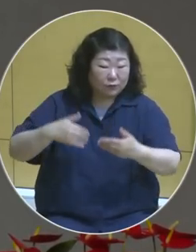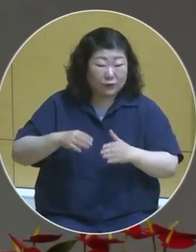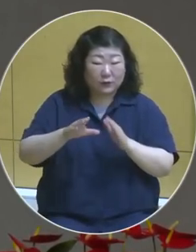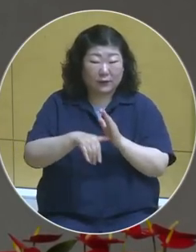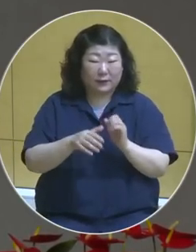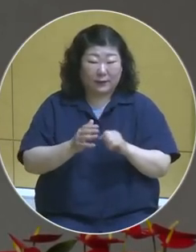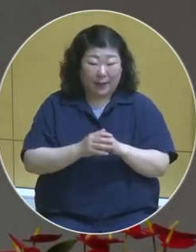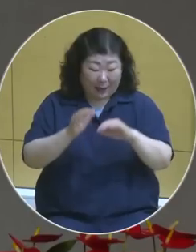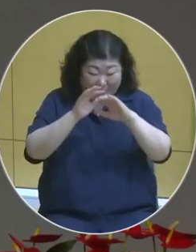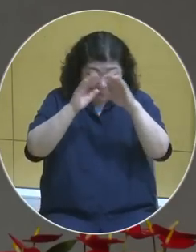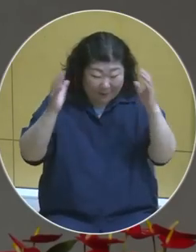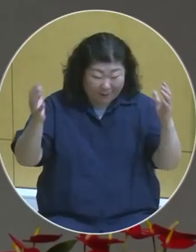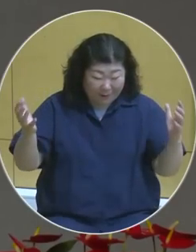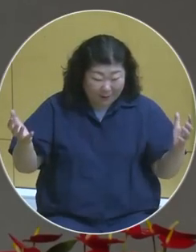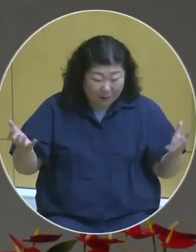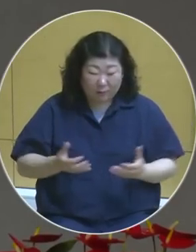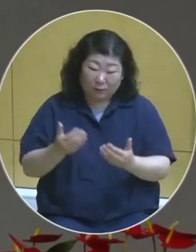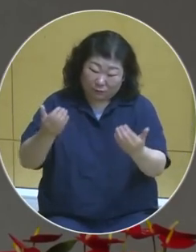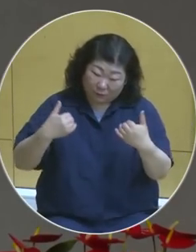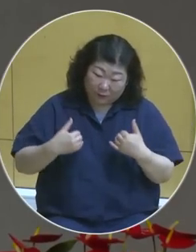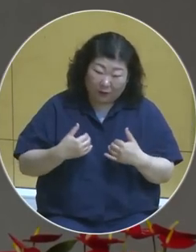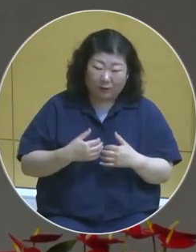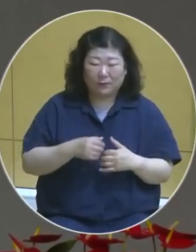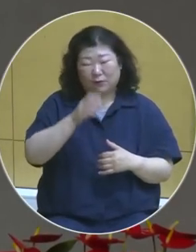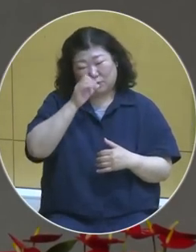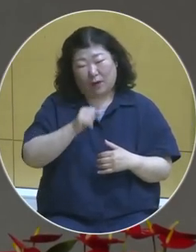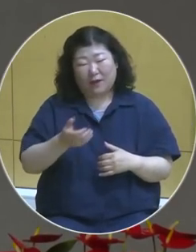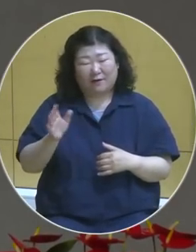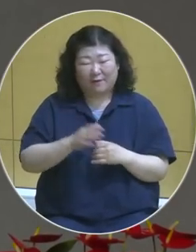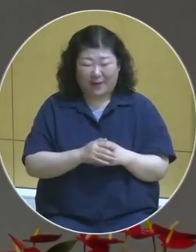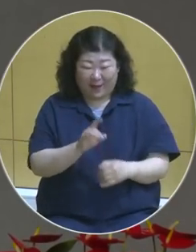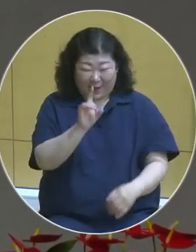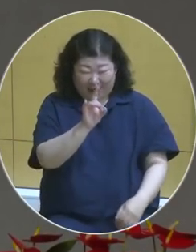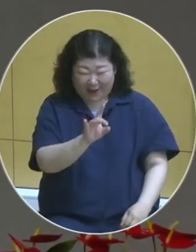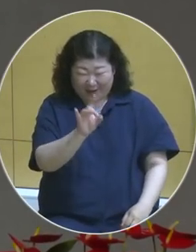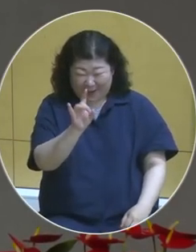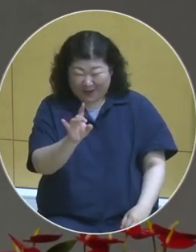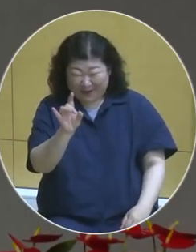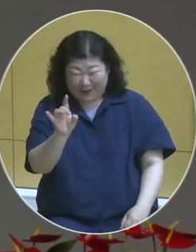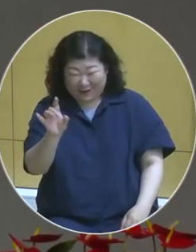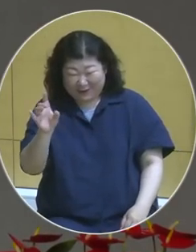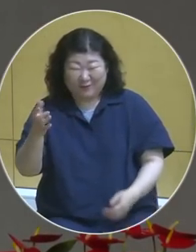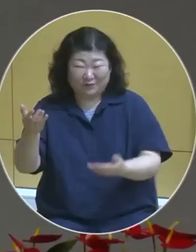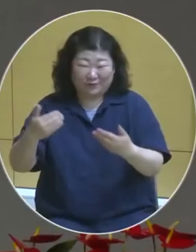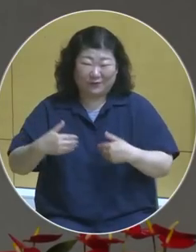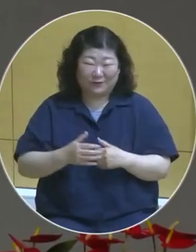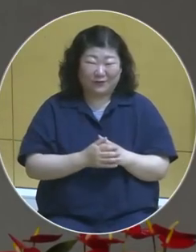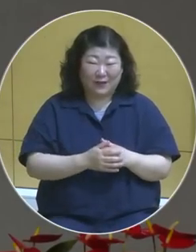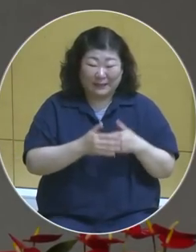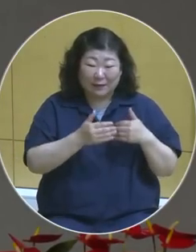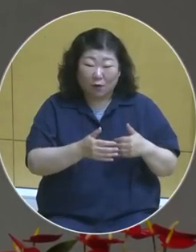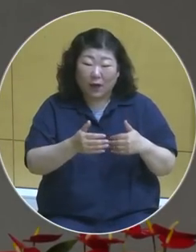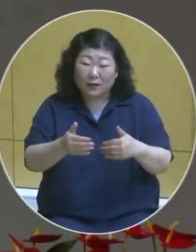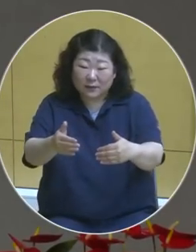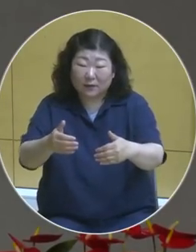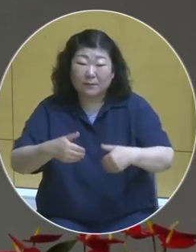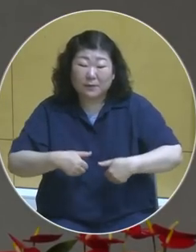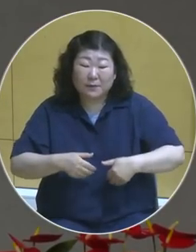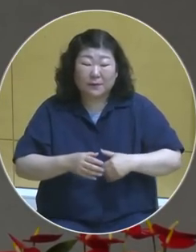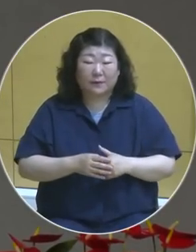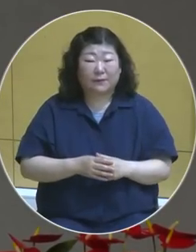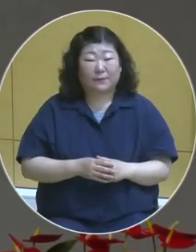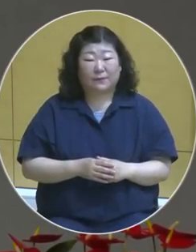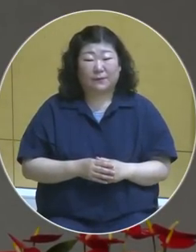세트로 한꺼번에 왕창 주시면 참 좋은데 하나님께서 응답을 주실 때 이 과정을 겪게 만듭니다. 왜 이 과정을 겪게 만드는가